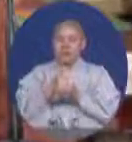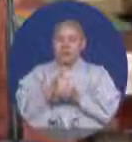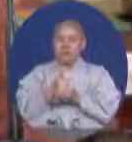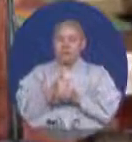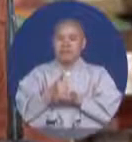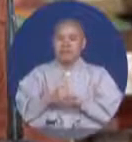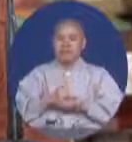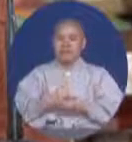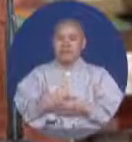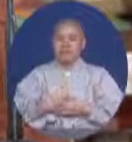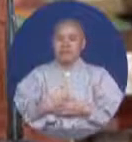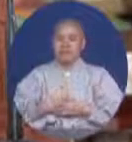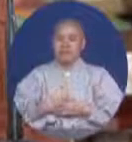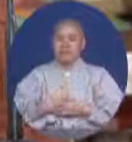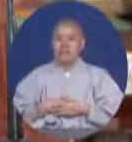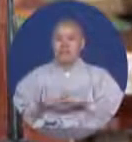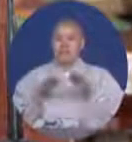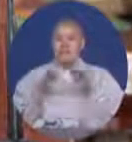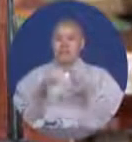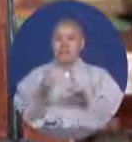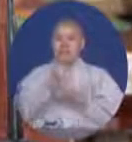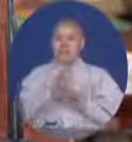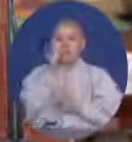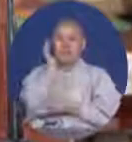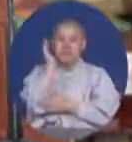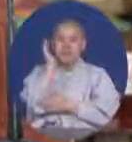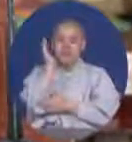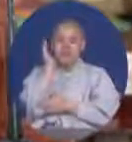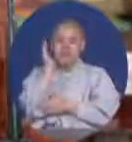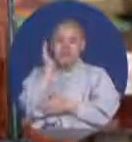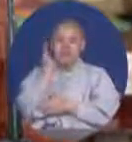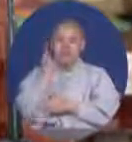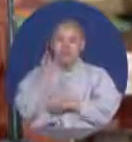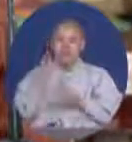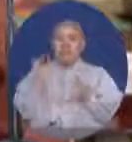오늘 법문은 이것으로 마쳤습니다.